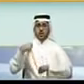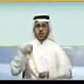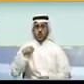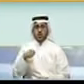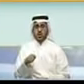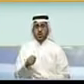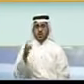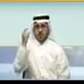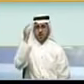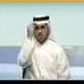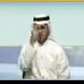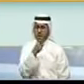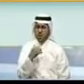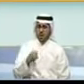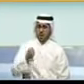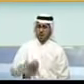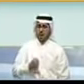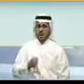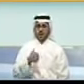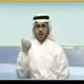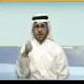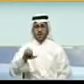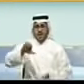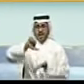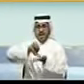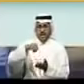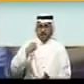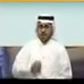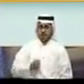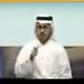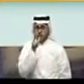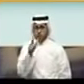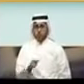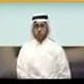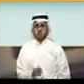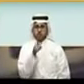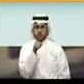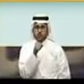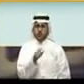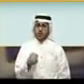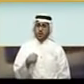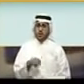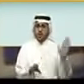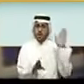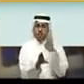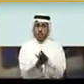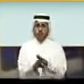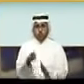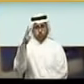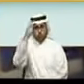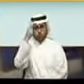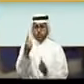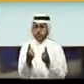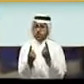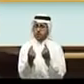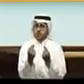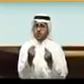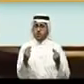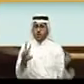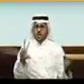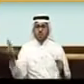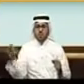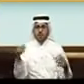وزير الخارجية الأمريكي جون سوليفان في المنامة. وقال الأمير خليفة بن سلمان إن دعم المملكة العربية السعودية هو دعم لنا،